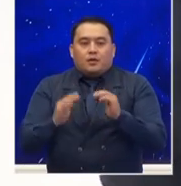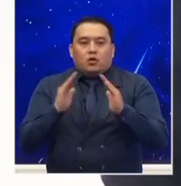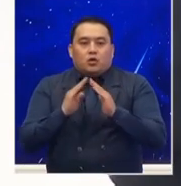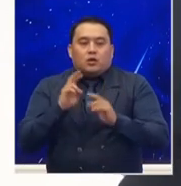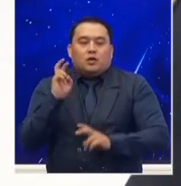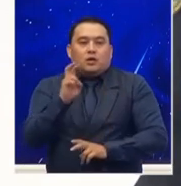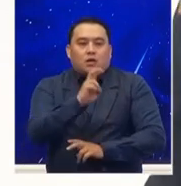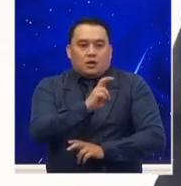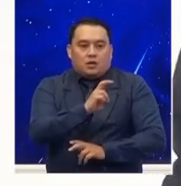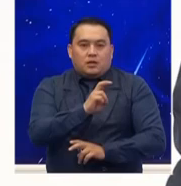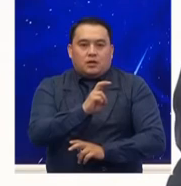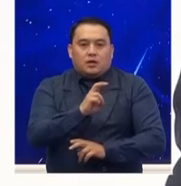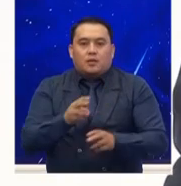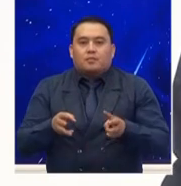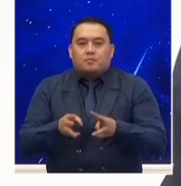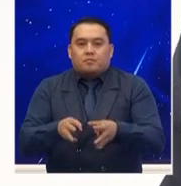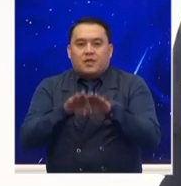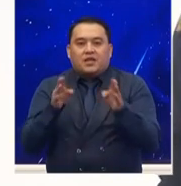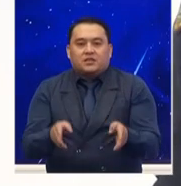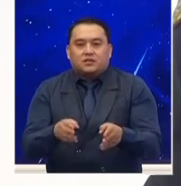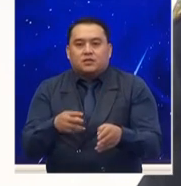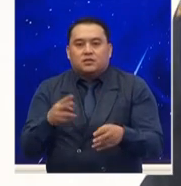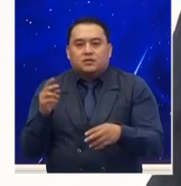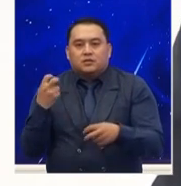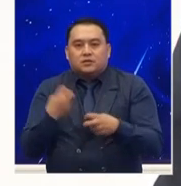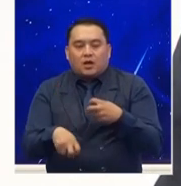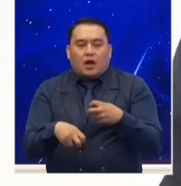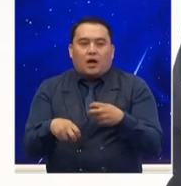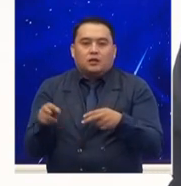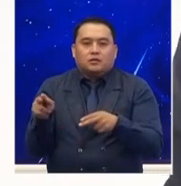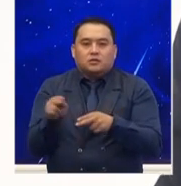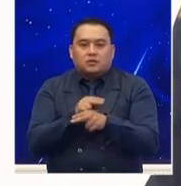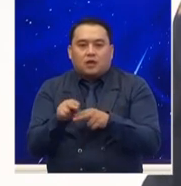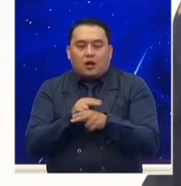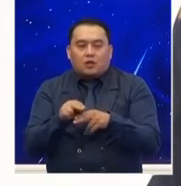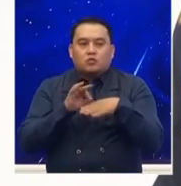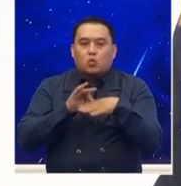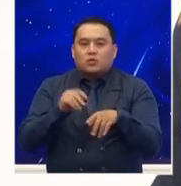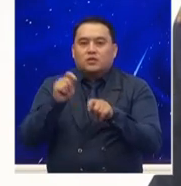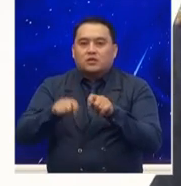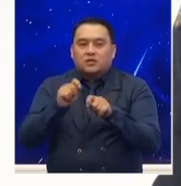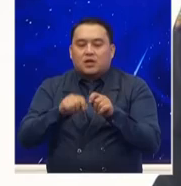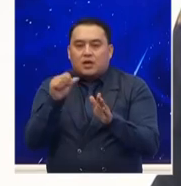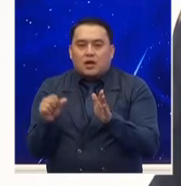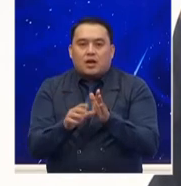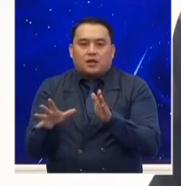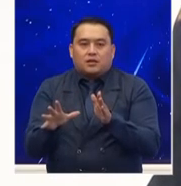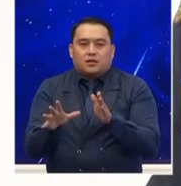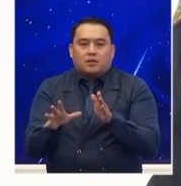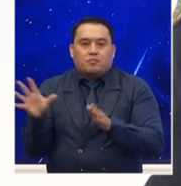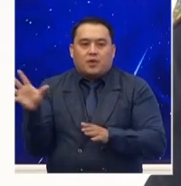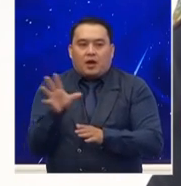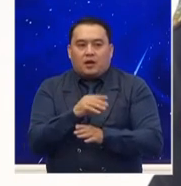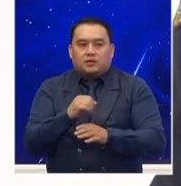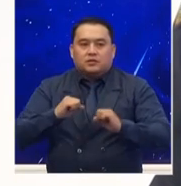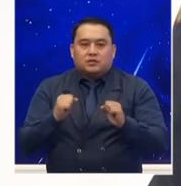қызметкерлер жаңағы пештің ақаулықтарын тексеріледі, пеш құдықтары және де электрожүйелерін барлықтар